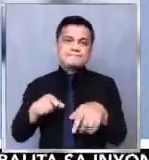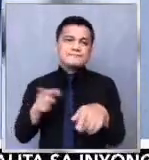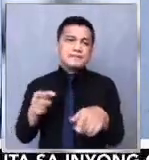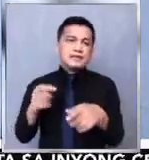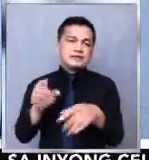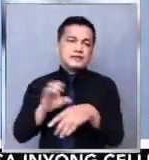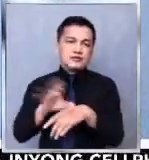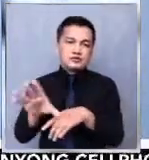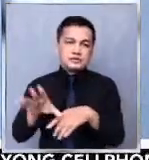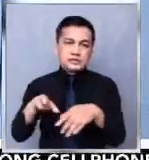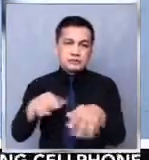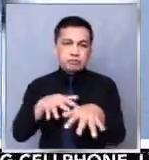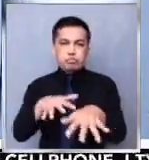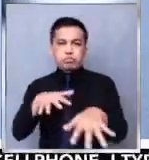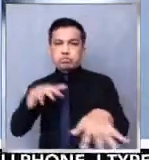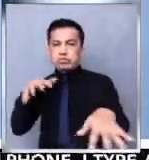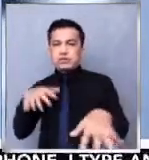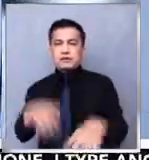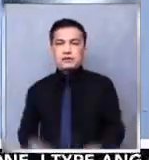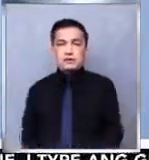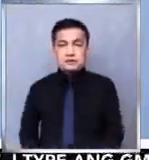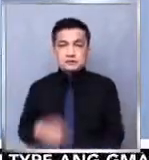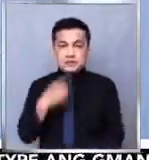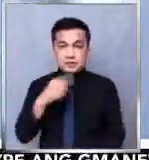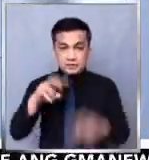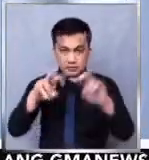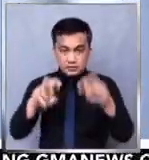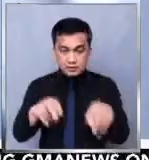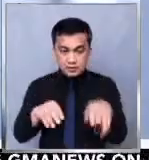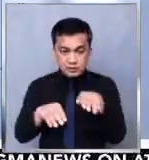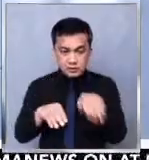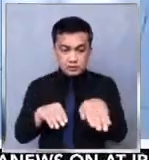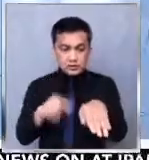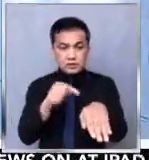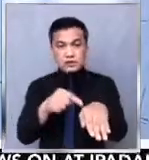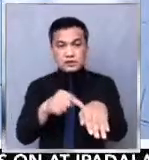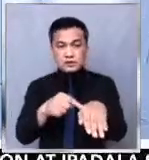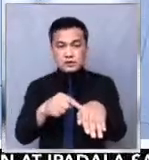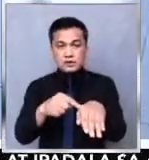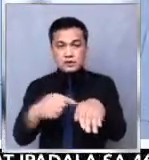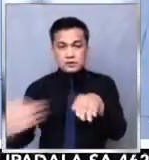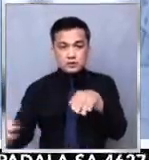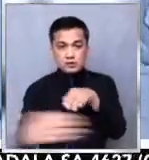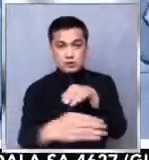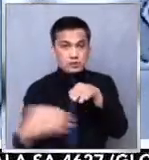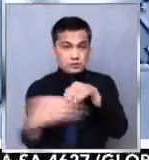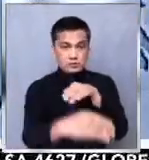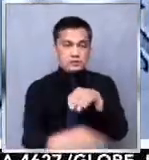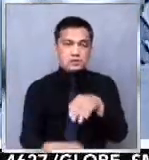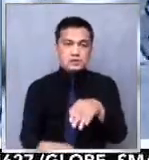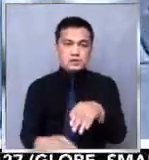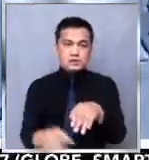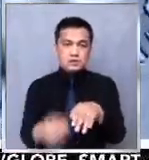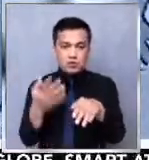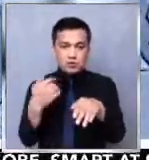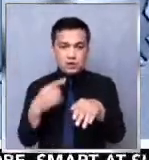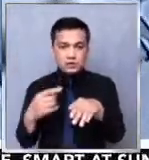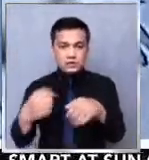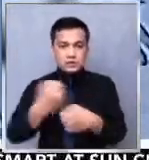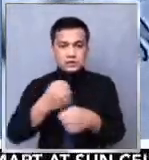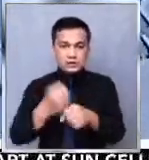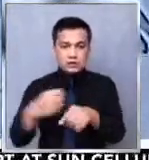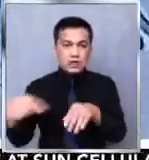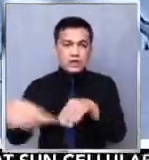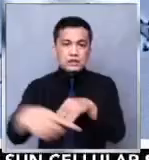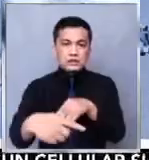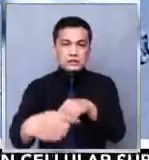Base sa investigasyon, huminto ang SUV para paraanin ang mga kasalubong na sasakyan. Ginagawa kasi ang kabilang lane ng kalsada, kaya isang lane lang